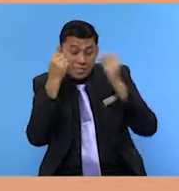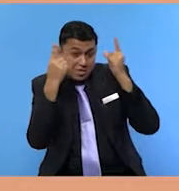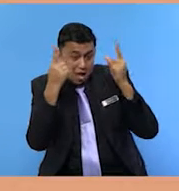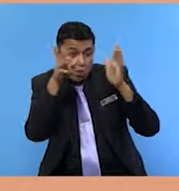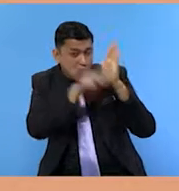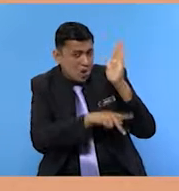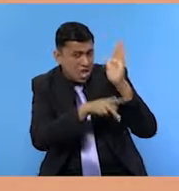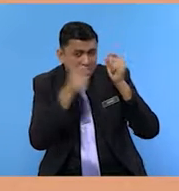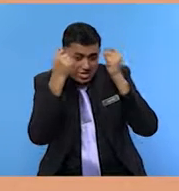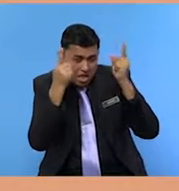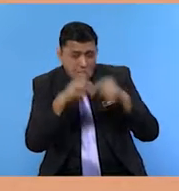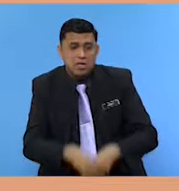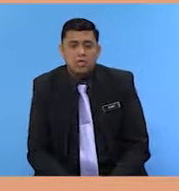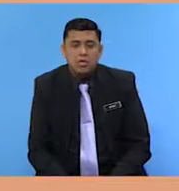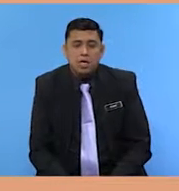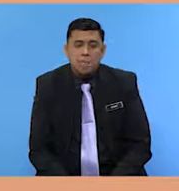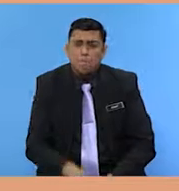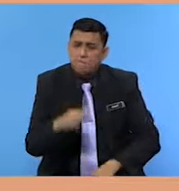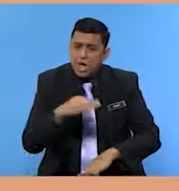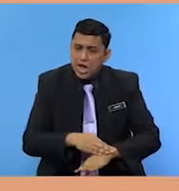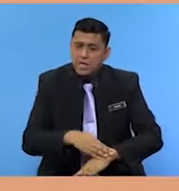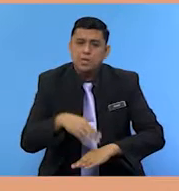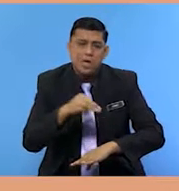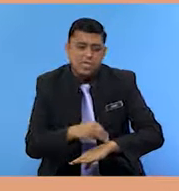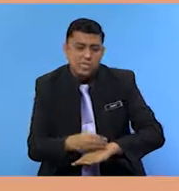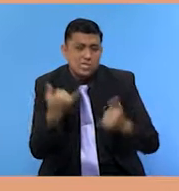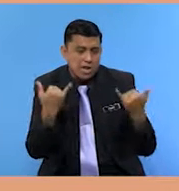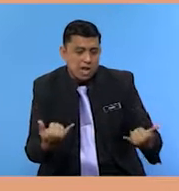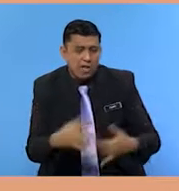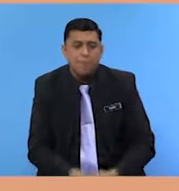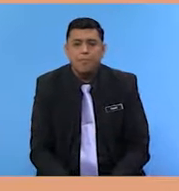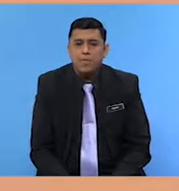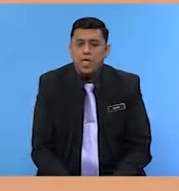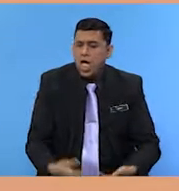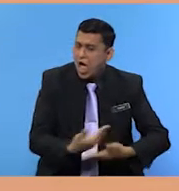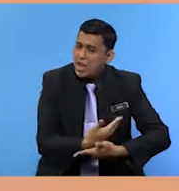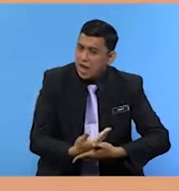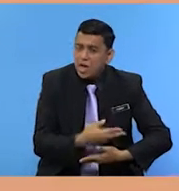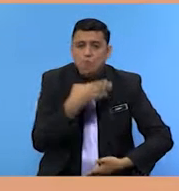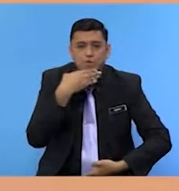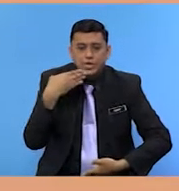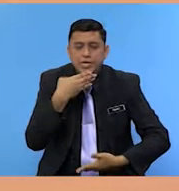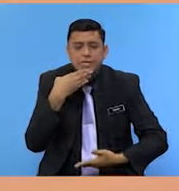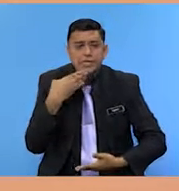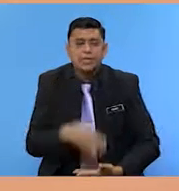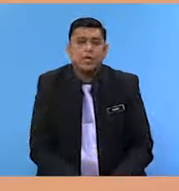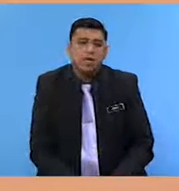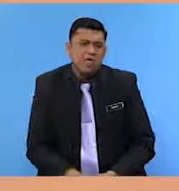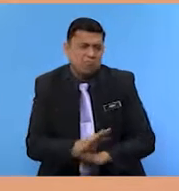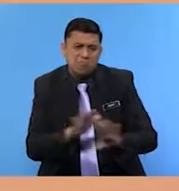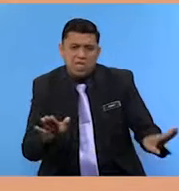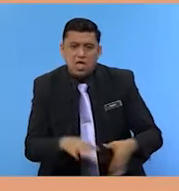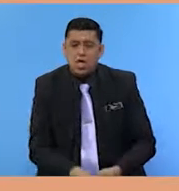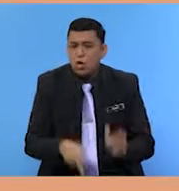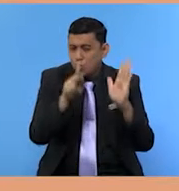kesedaran dalam kalangan masyarakat pada masa kini. Kita boleh lihat kebanyakan anak-anak muda terutamanya mereka